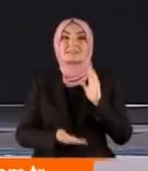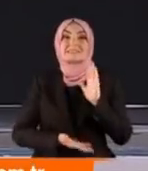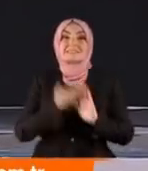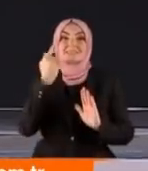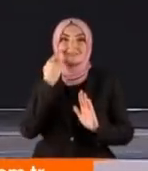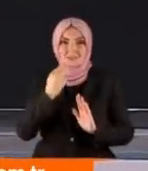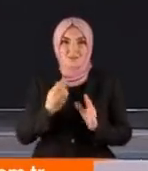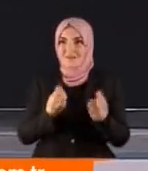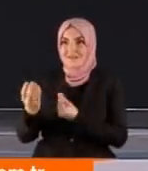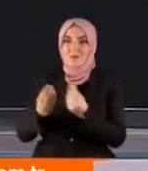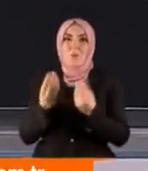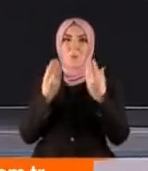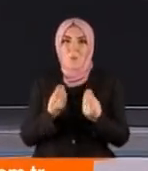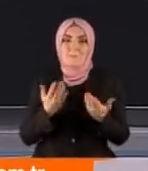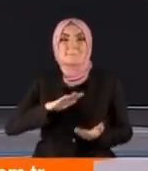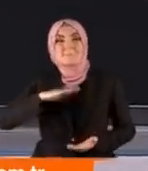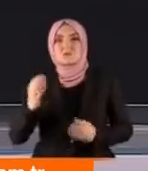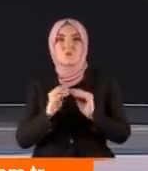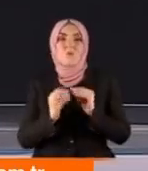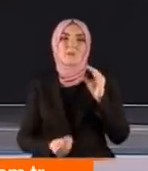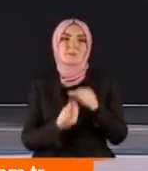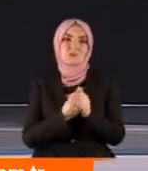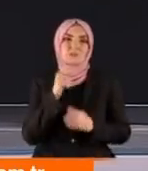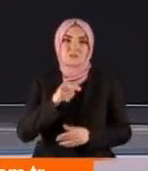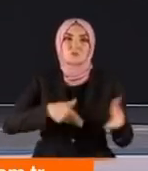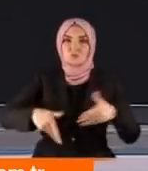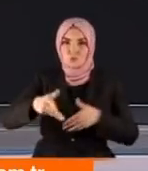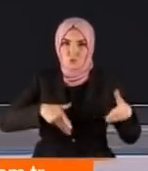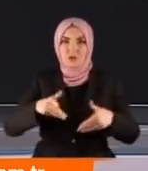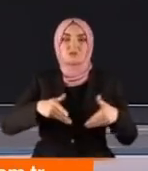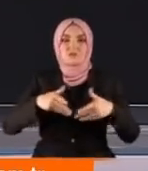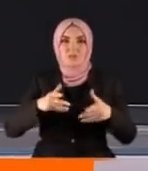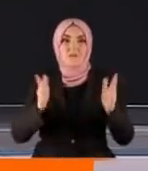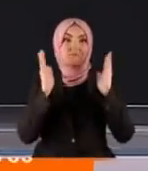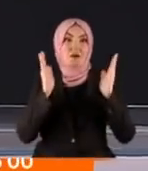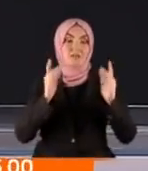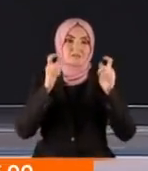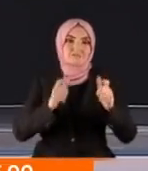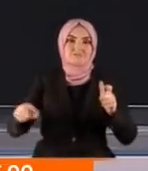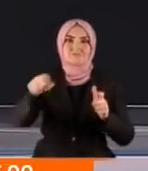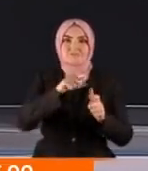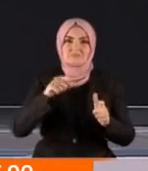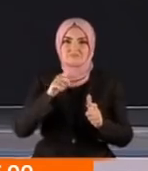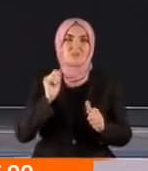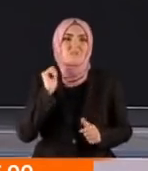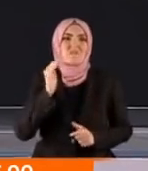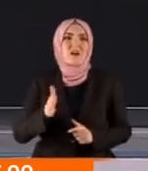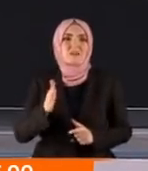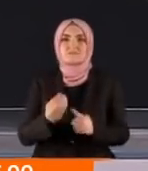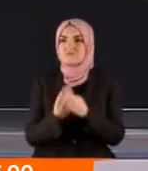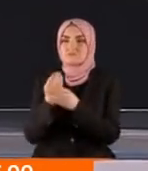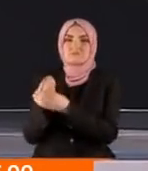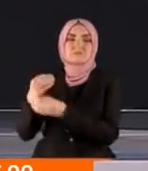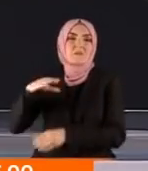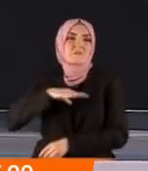İstanbul'da. Malum sokakta, caddede, özellikle işler noktalarda neredeyse her köşe başında onlara denk geliyoruz. Değnekçilerden